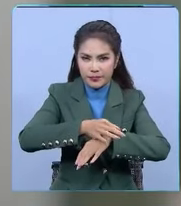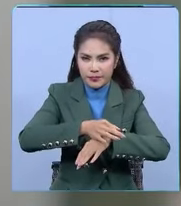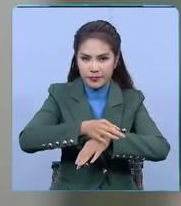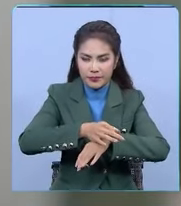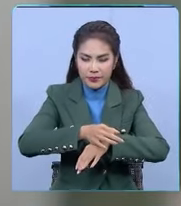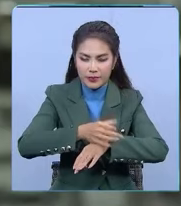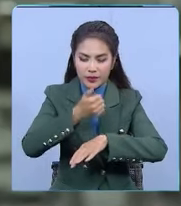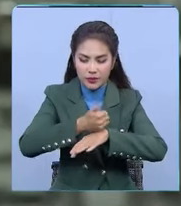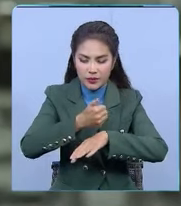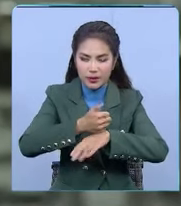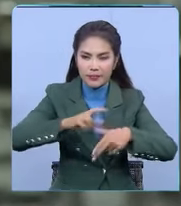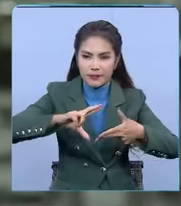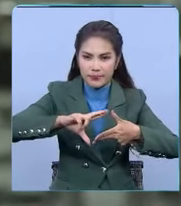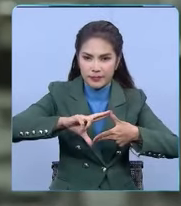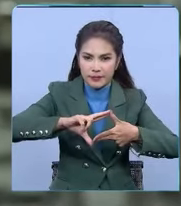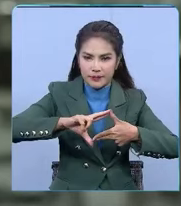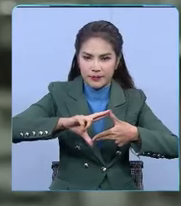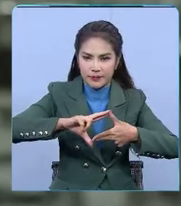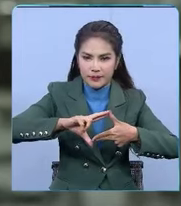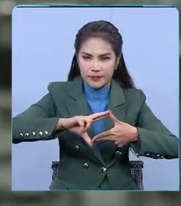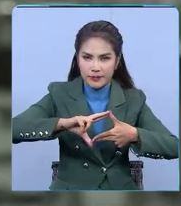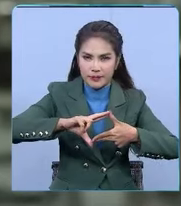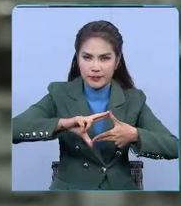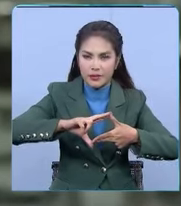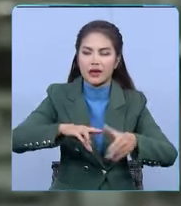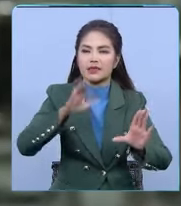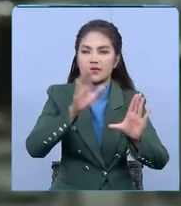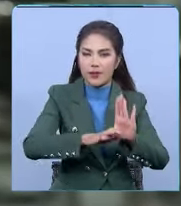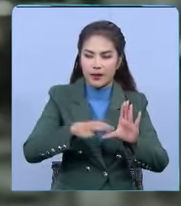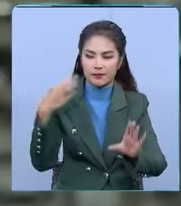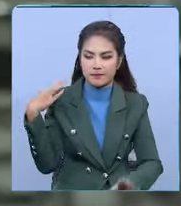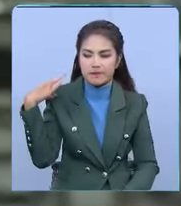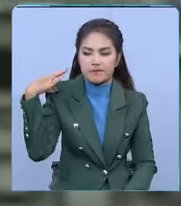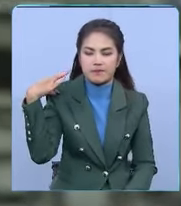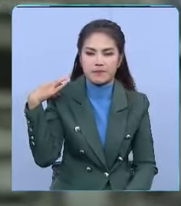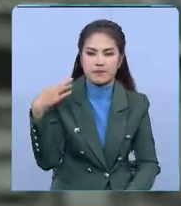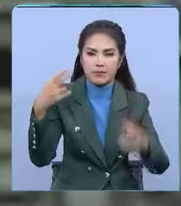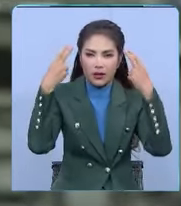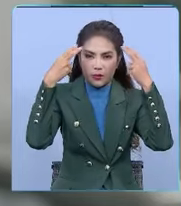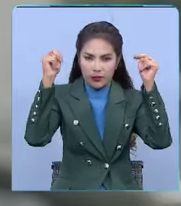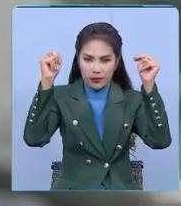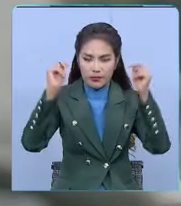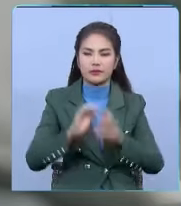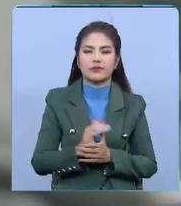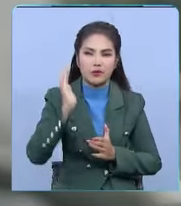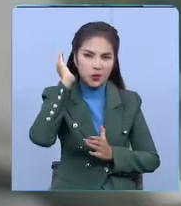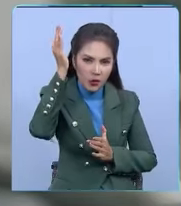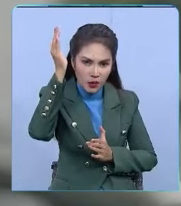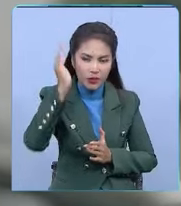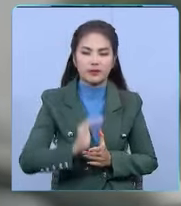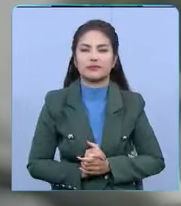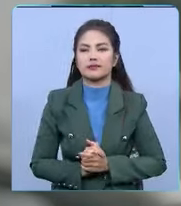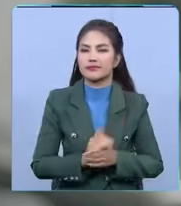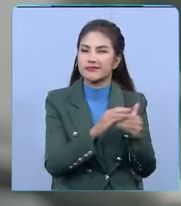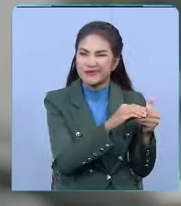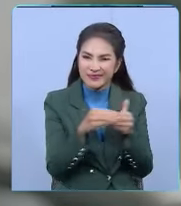วหน้าพรรคพลังประชารัฐแล้วก็เป็นแคนดิเดตหนึ่งเดียวของพรรคด้วยนะครับผมยังไงเนี่ยโอกาสหน้าผมจะขอพาลุงป้อมนะฮะมาชว